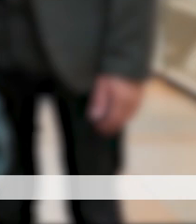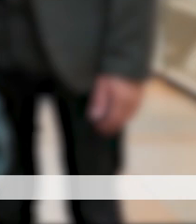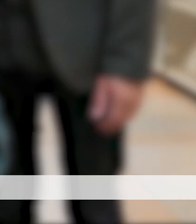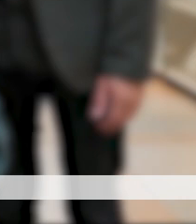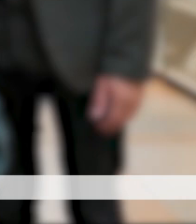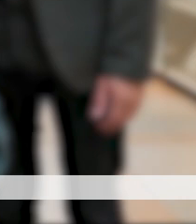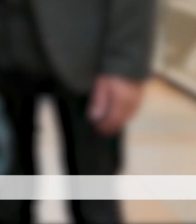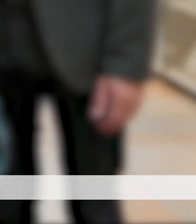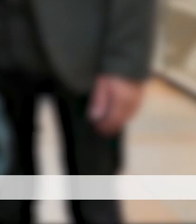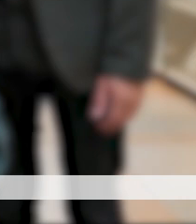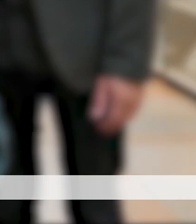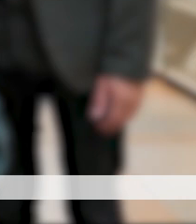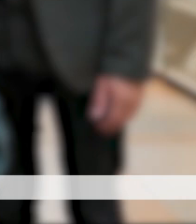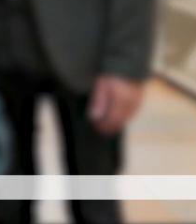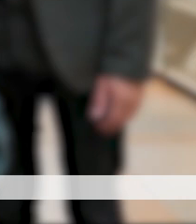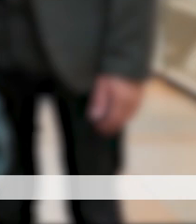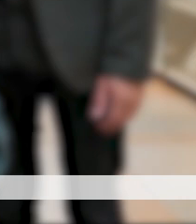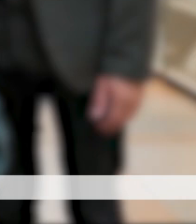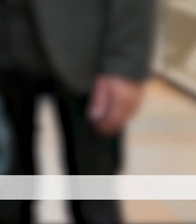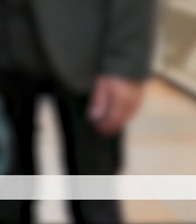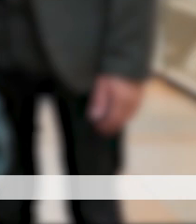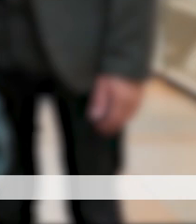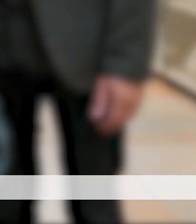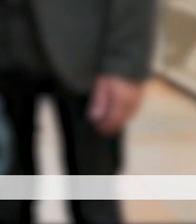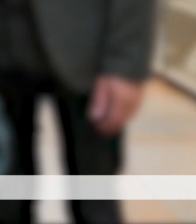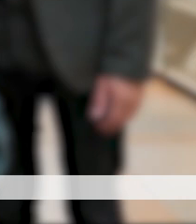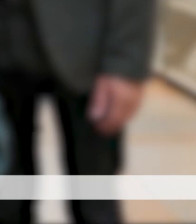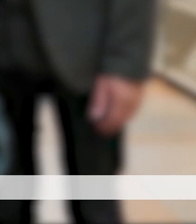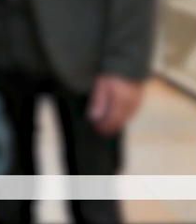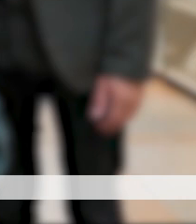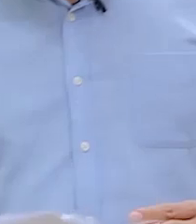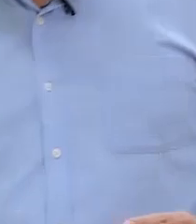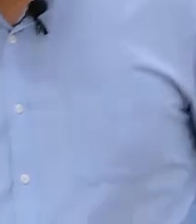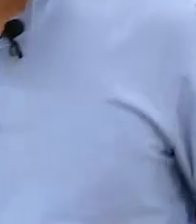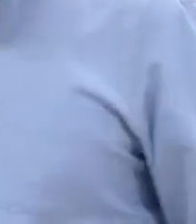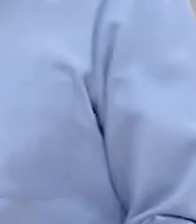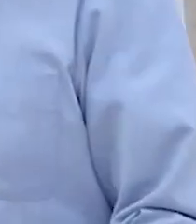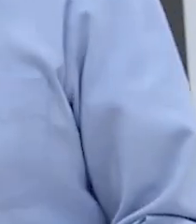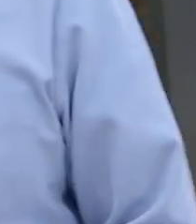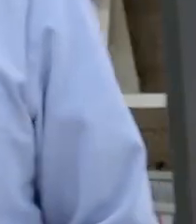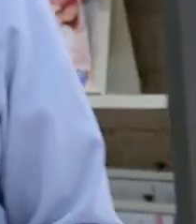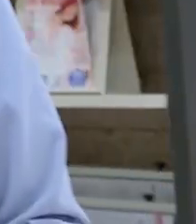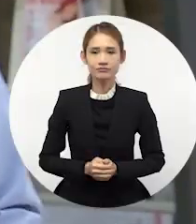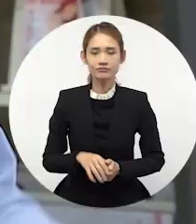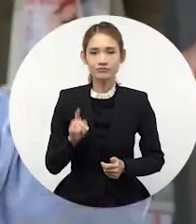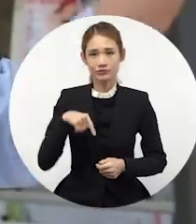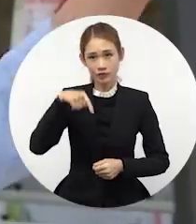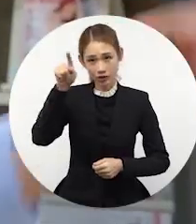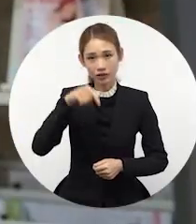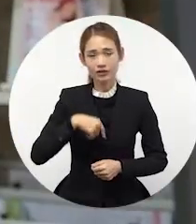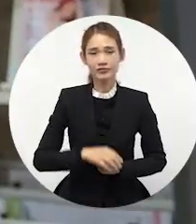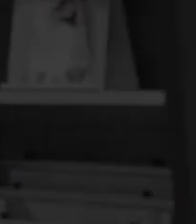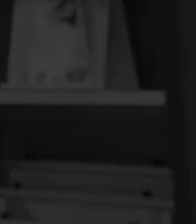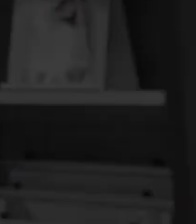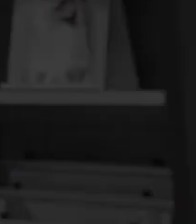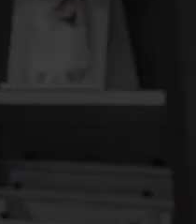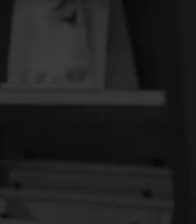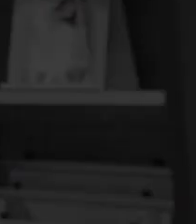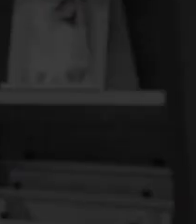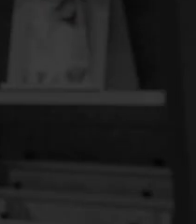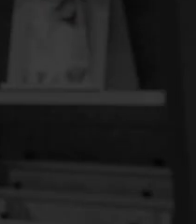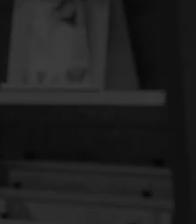상황 1. 복지카드를 발급받으려면 어디로 가야 하나요? 공무원이 민원인을 보지 않은 채 저쪽으로